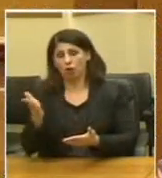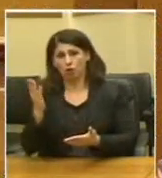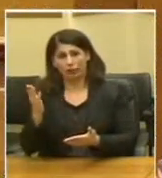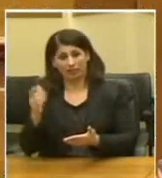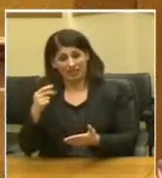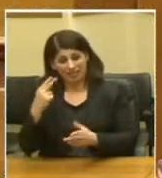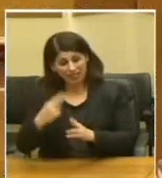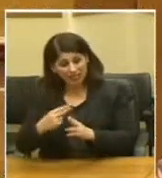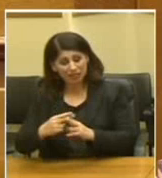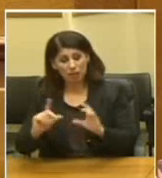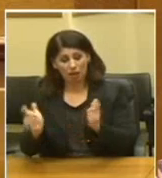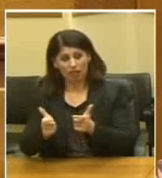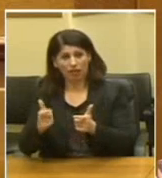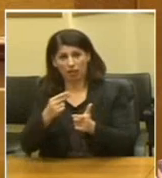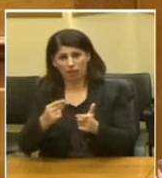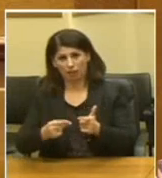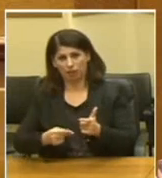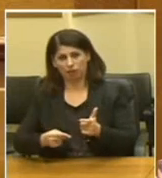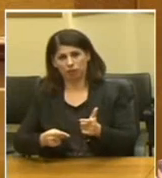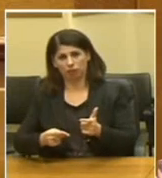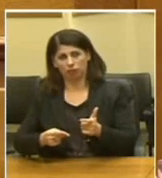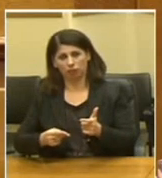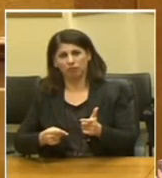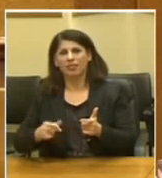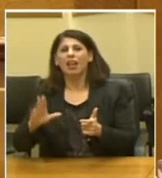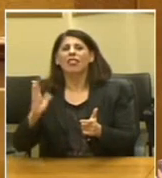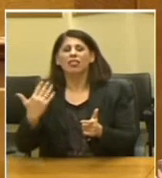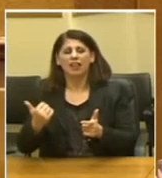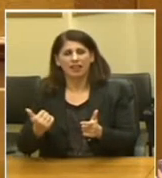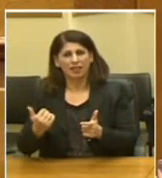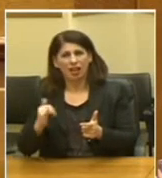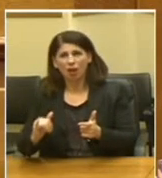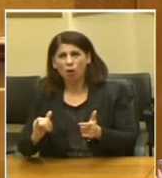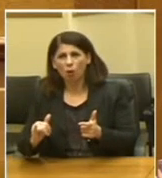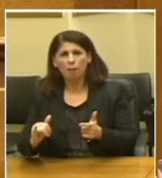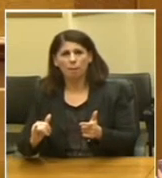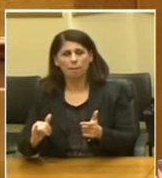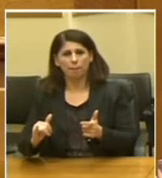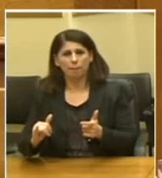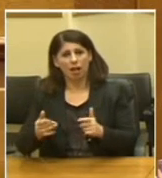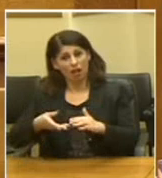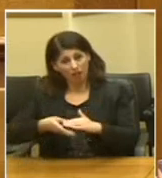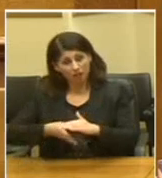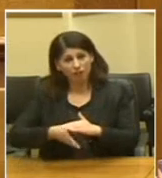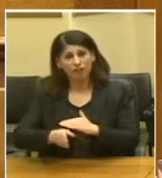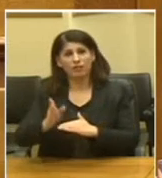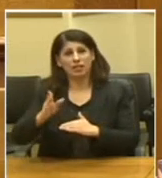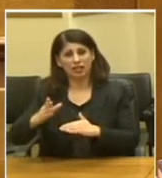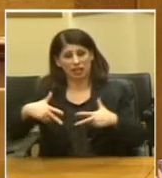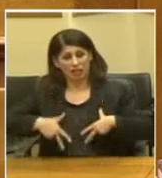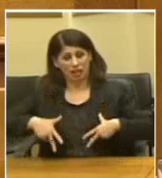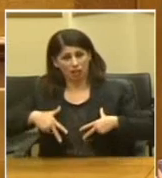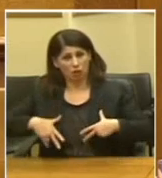κρίσιμα εθνικά θέματα. Δεν είχε ακόμα αναχωρήσει το κρατικό